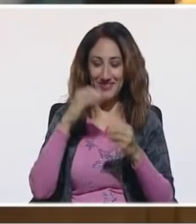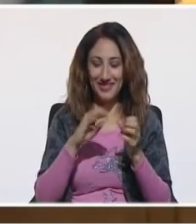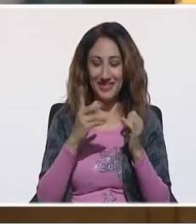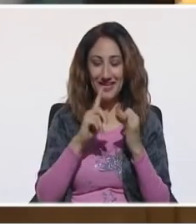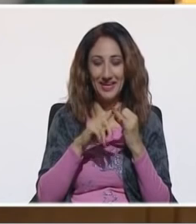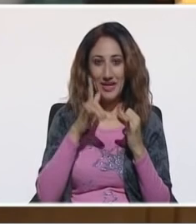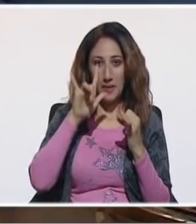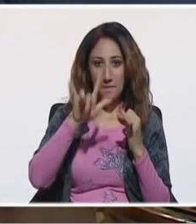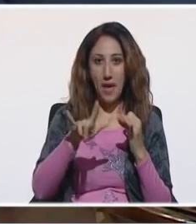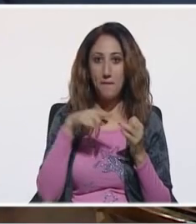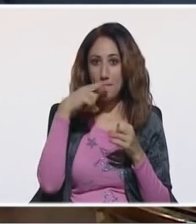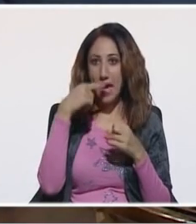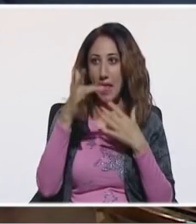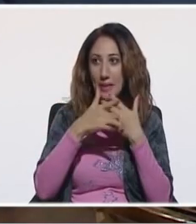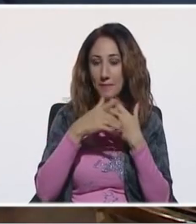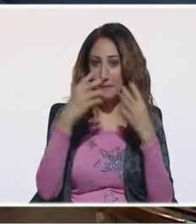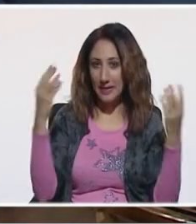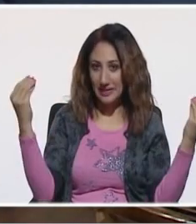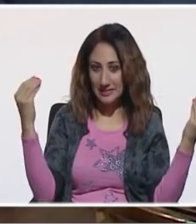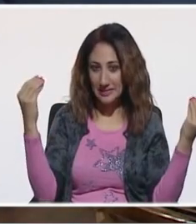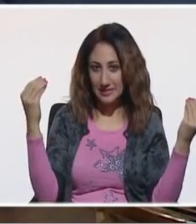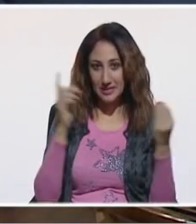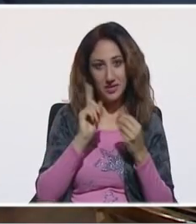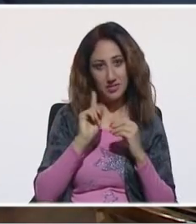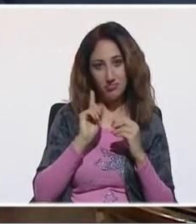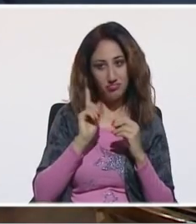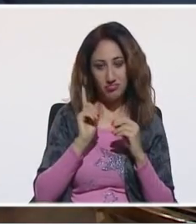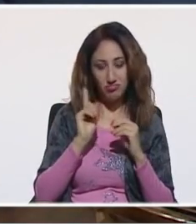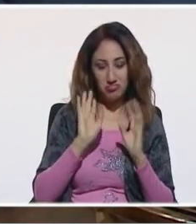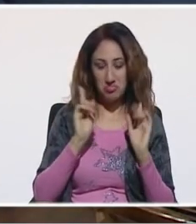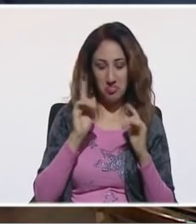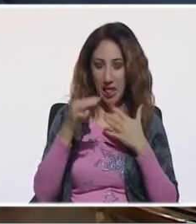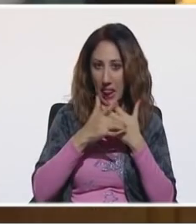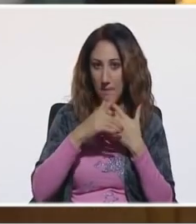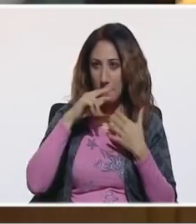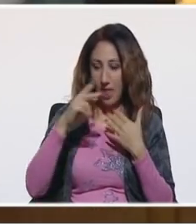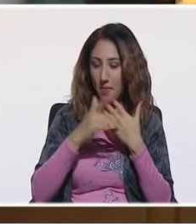مين بتحب النميمه؟ لا ما بنحبش النميمه كتير، لا انا ولا هم بصراحه،